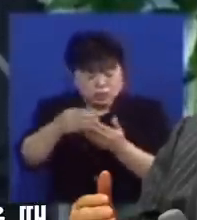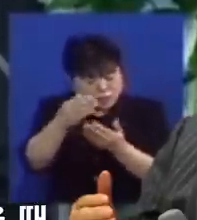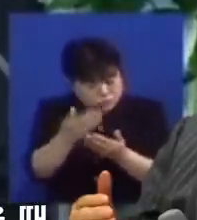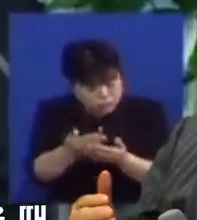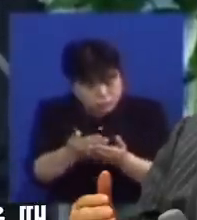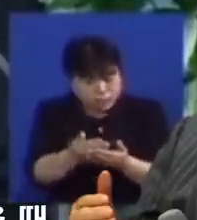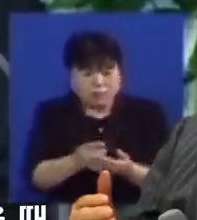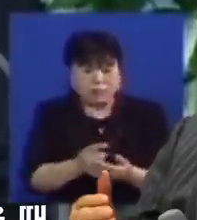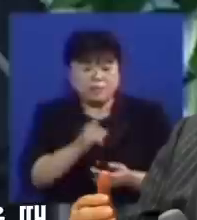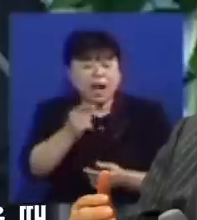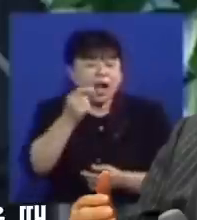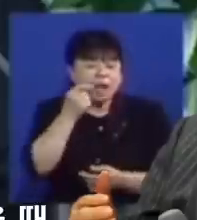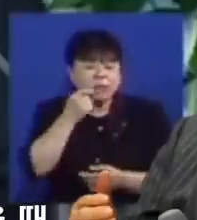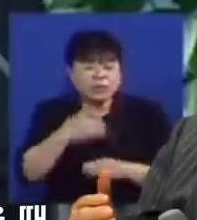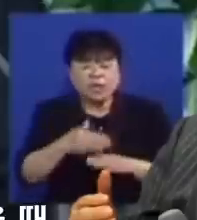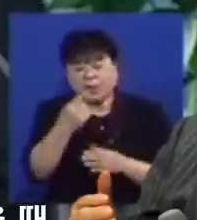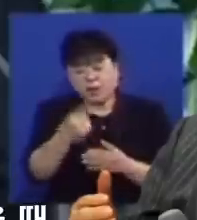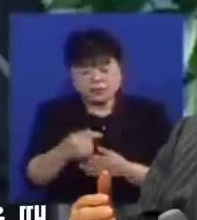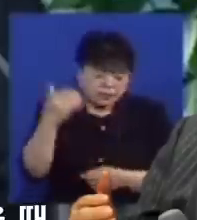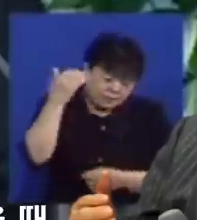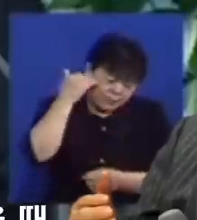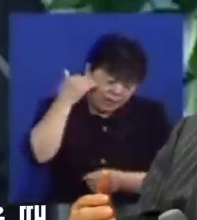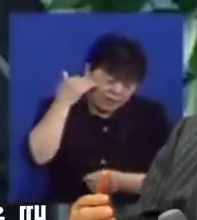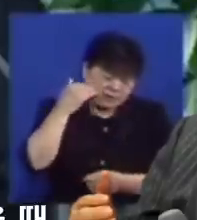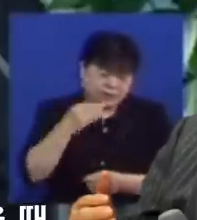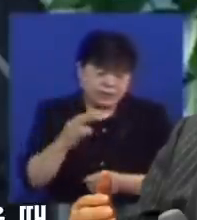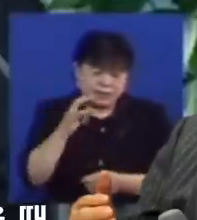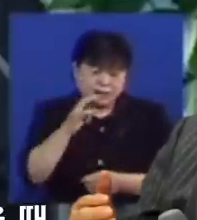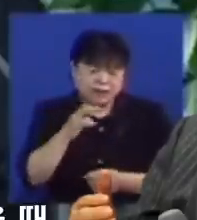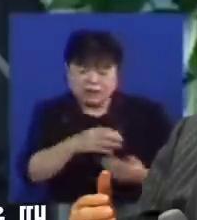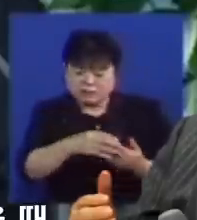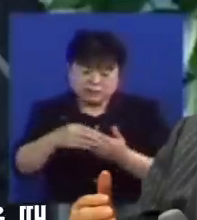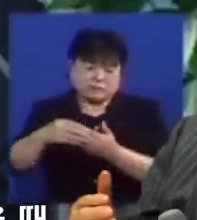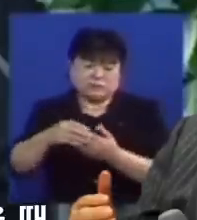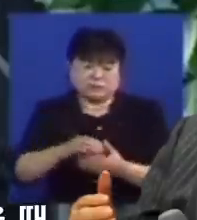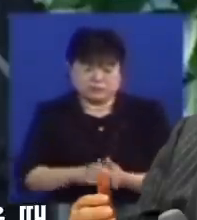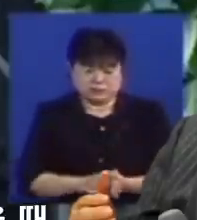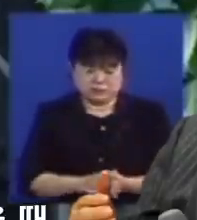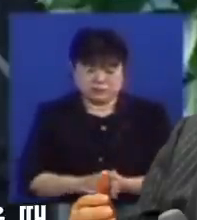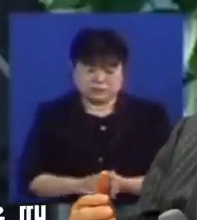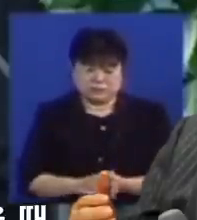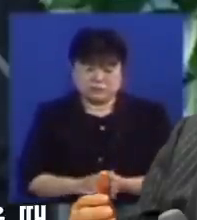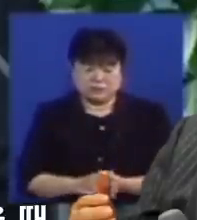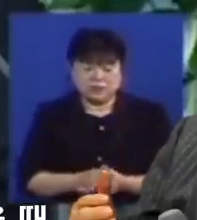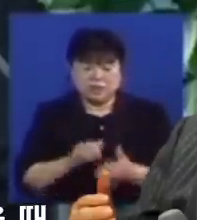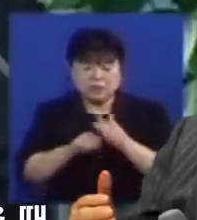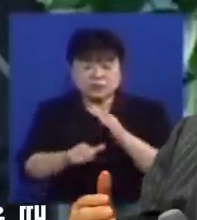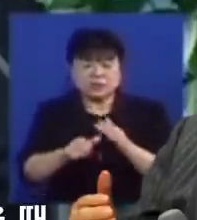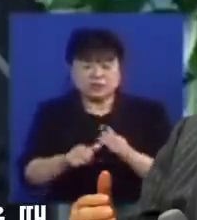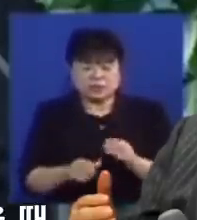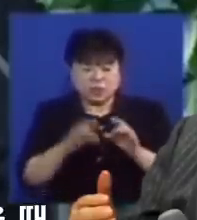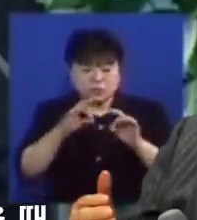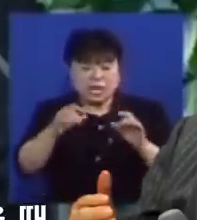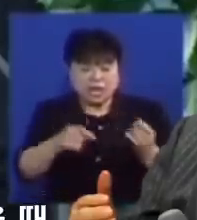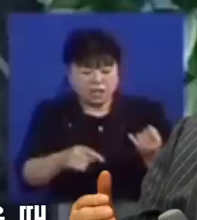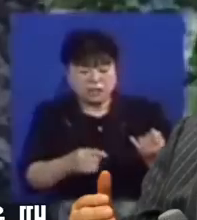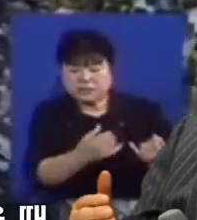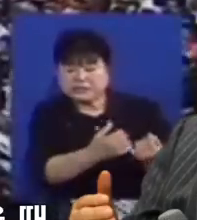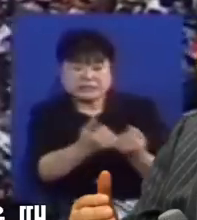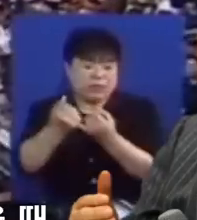주시옵소서. 그 깡패가 와서 그 에드모나 선교사를 손을 잡고서 왜 머뭇거리냐, 가자